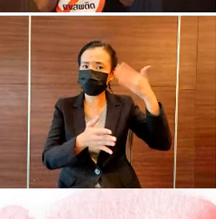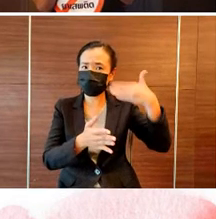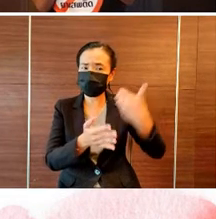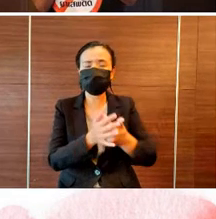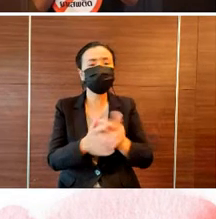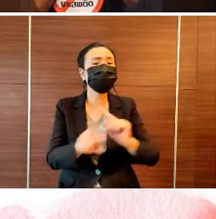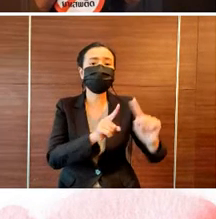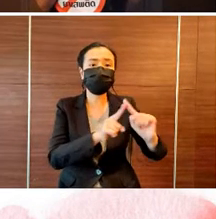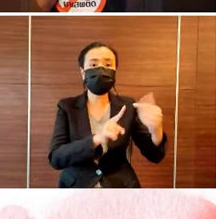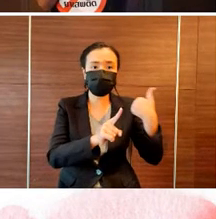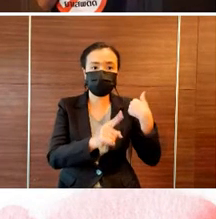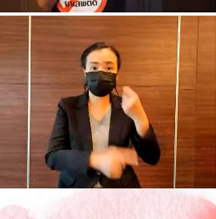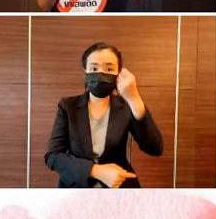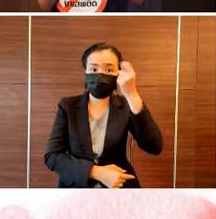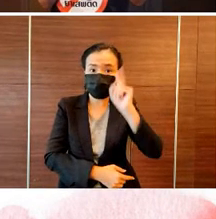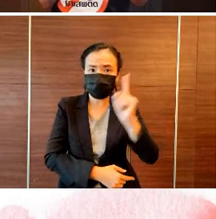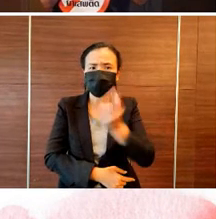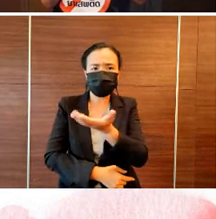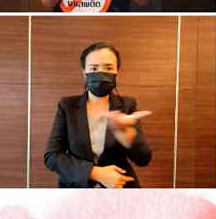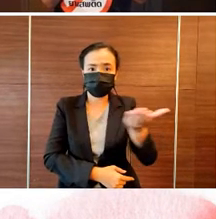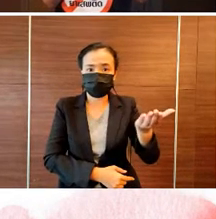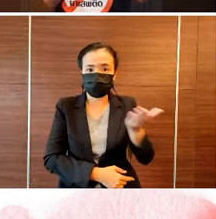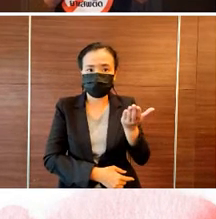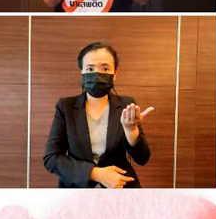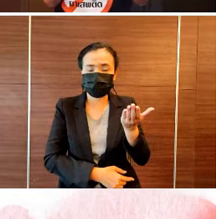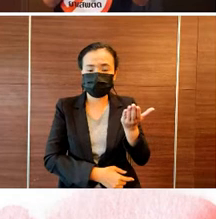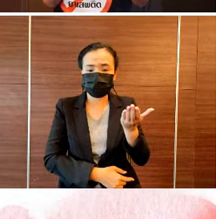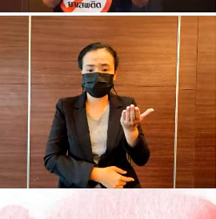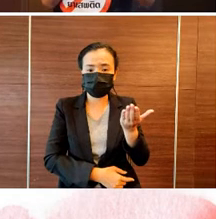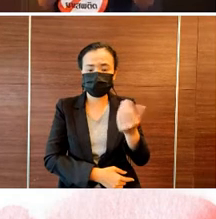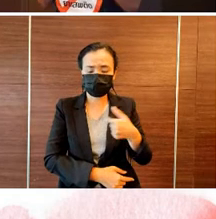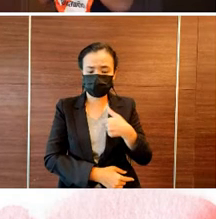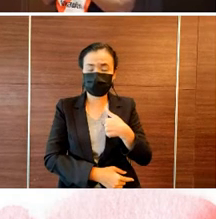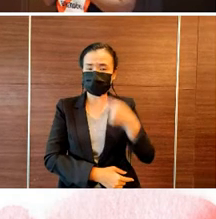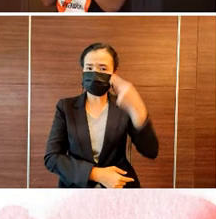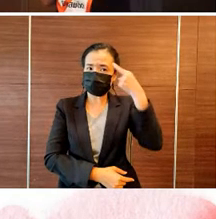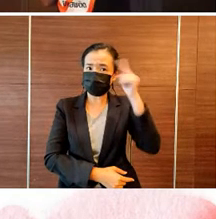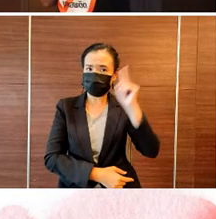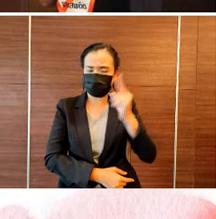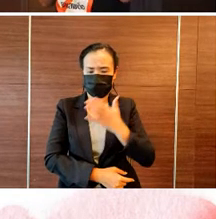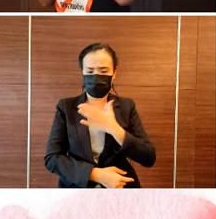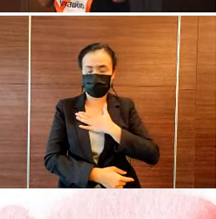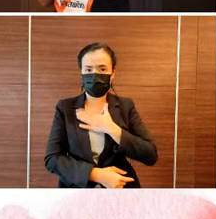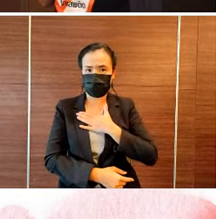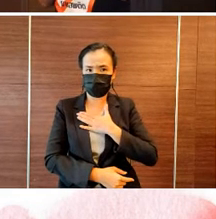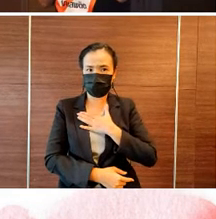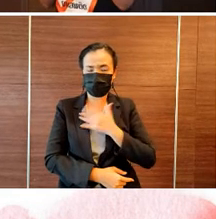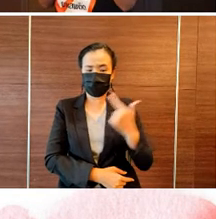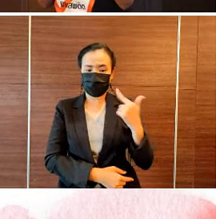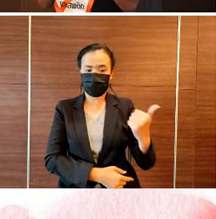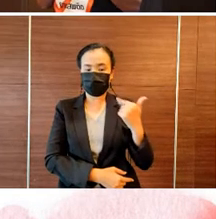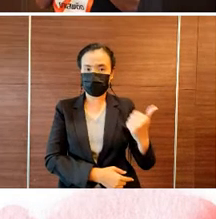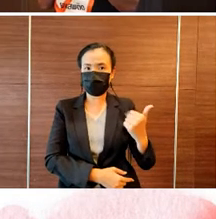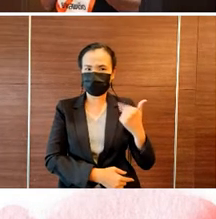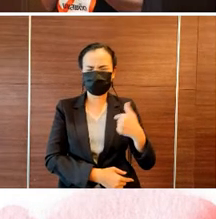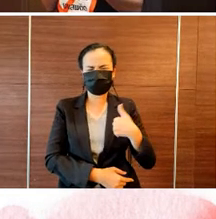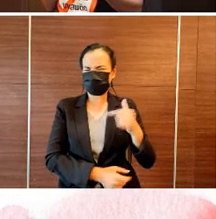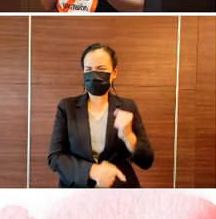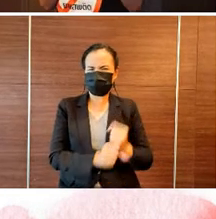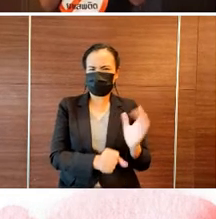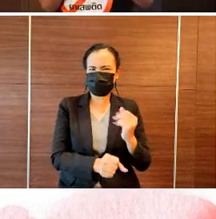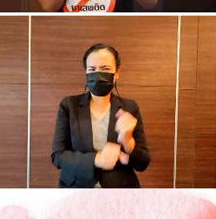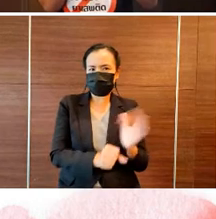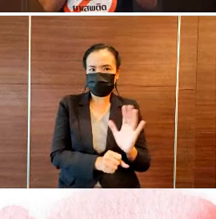งนั้นนะคะไปเข้าใจว่าคนอื่นๆเขามาโลกยังไงจากมุมมองของเขานะคะคืออยากเอาเราไปเป็นจุดบอกว่าถ้าเป็นเราไม่ทำหรอก